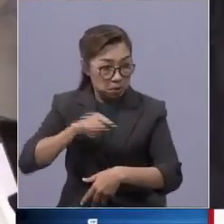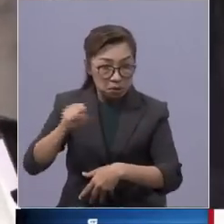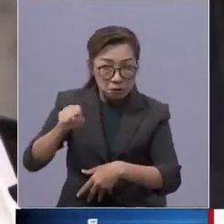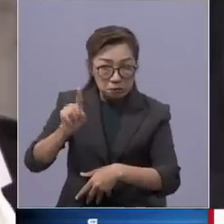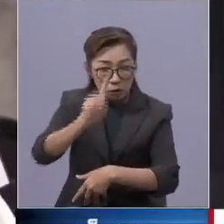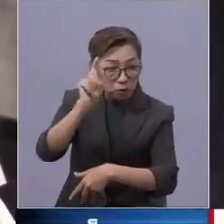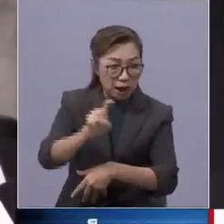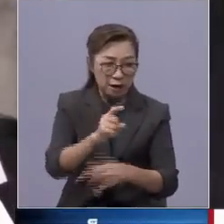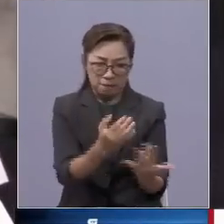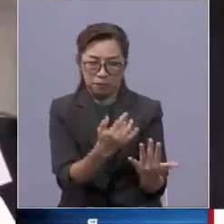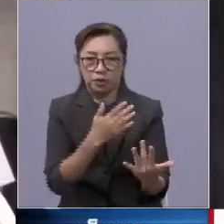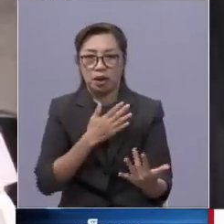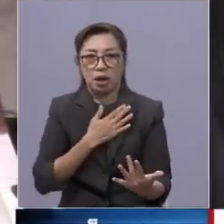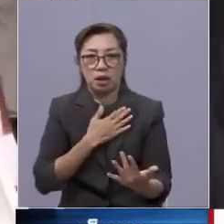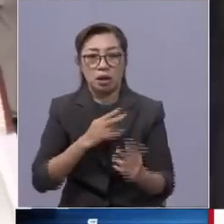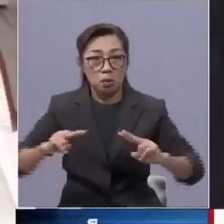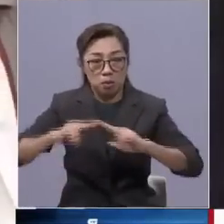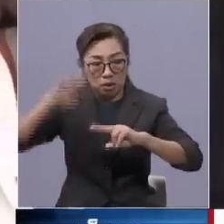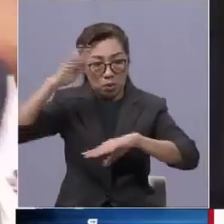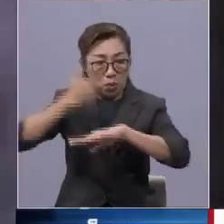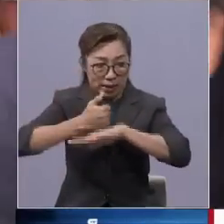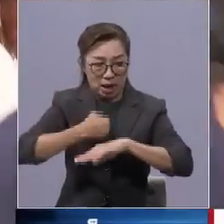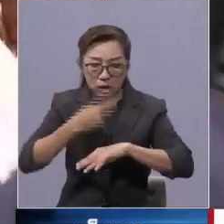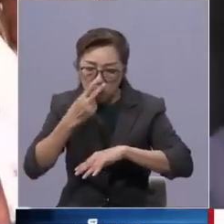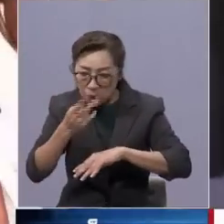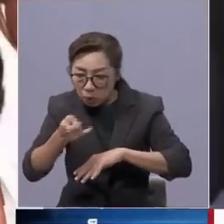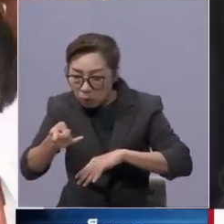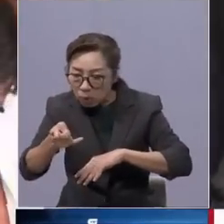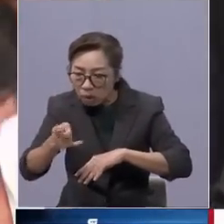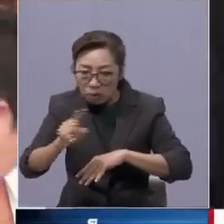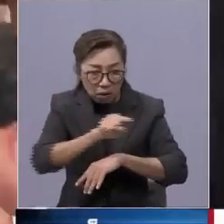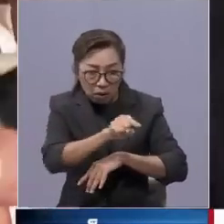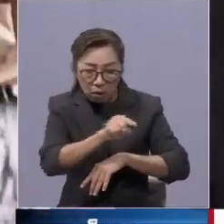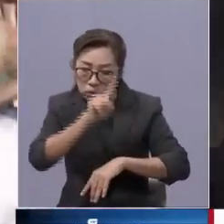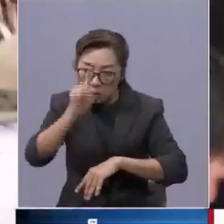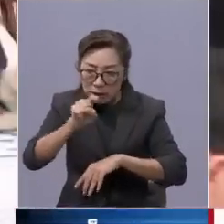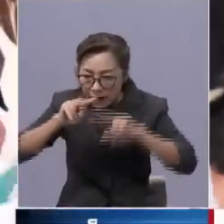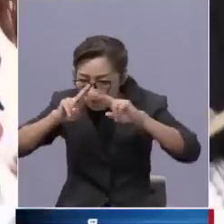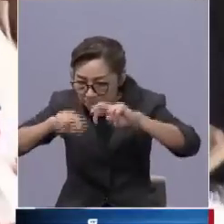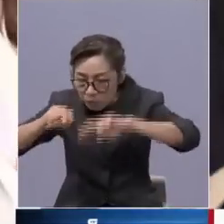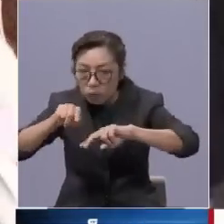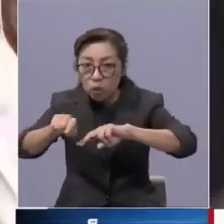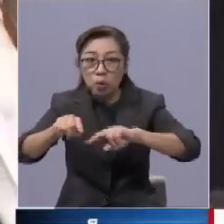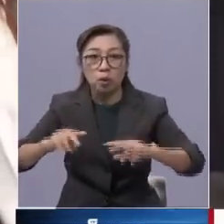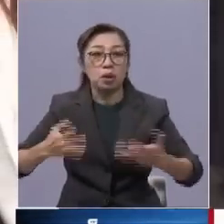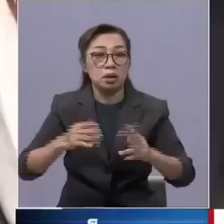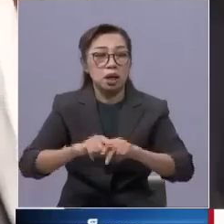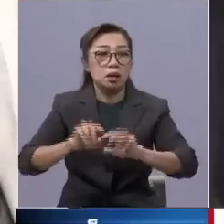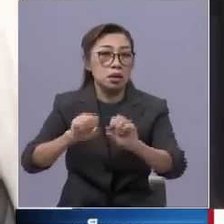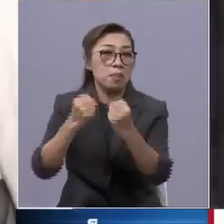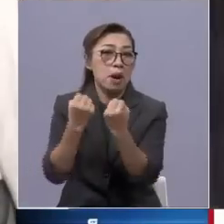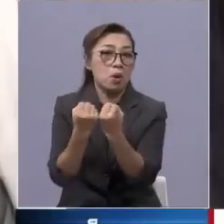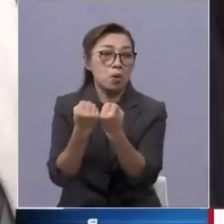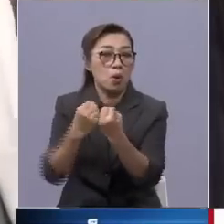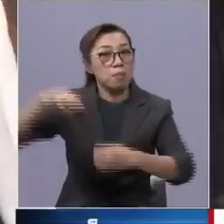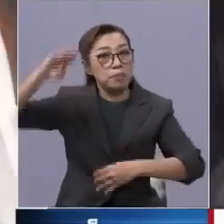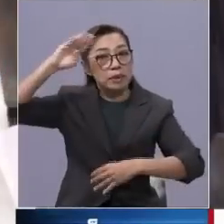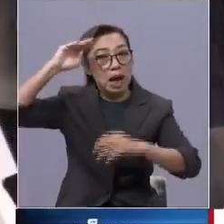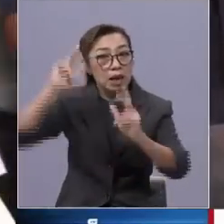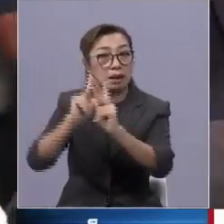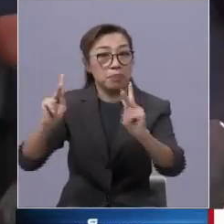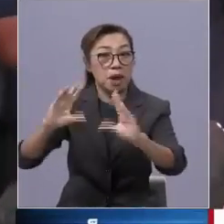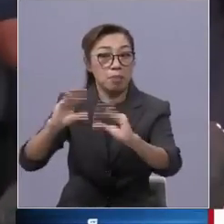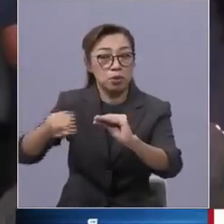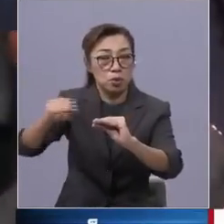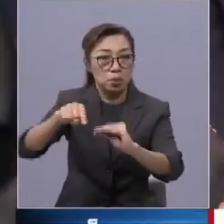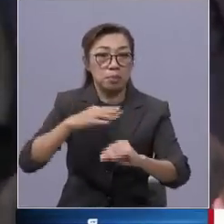จุดไหนที่เป็นหน้าที่ก็ต้องเข้าไปดูสำหรับการประชุมสภากลาโหมซึ่งรัฐมนตรีก็จะนั่งเป็นประธานด้วยนะครับหาก